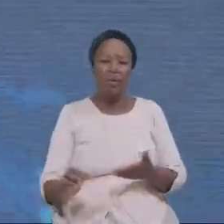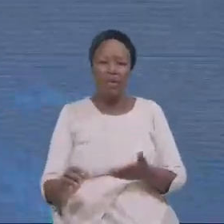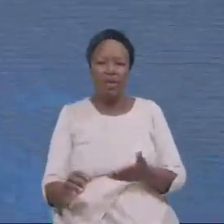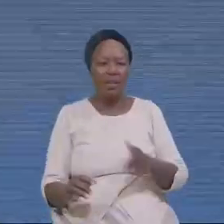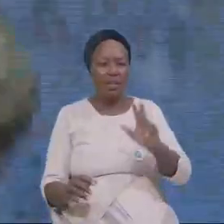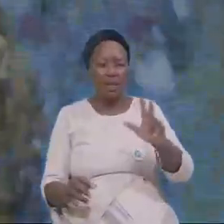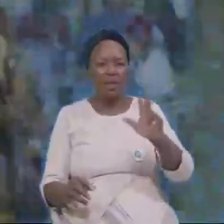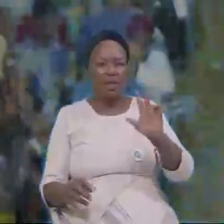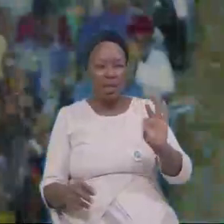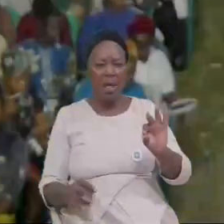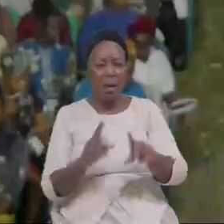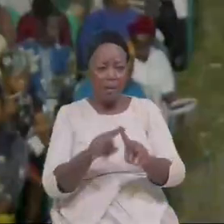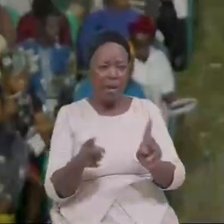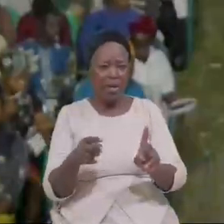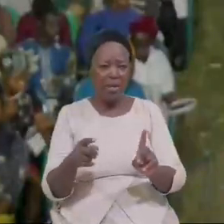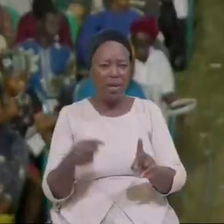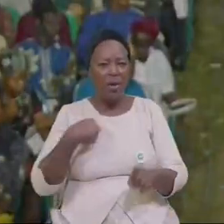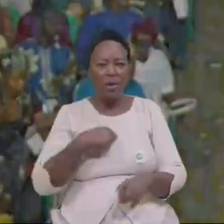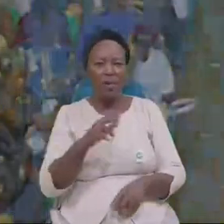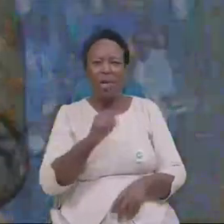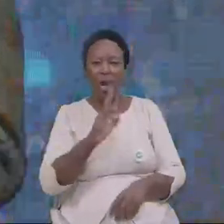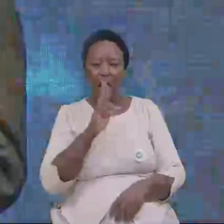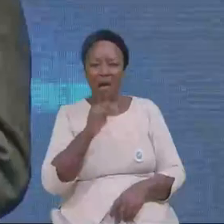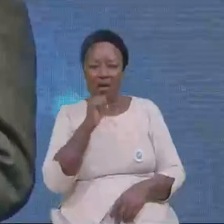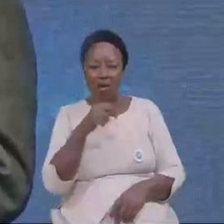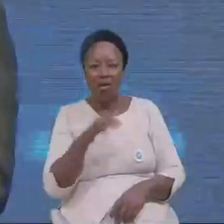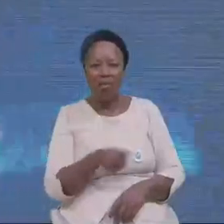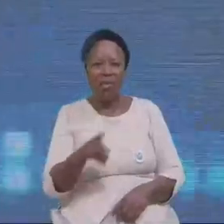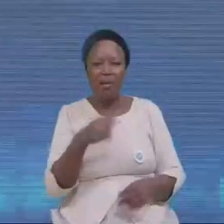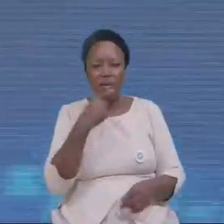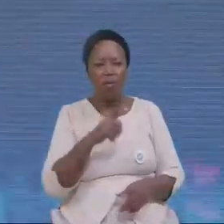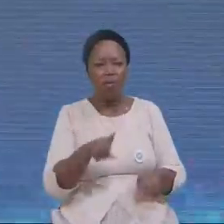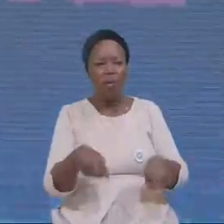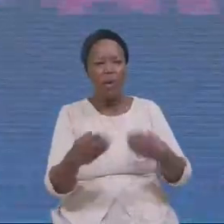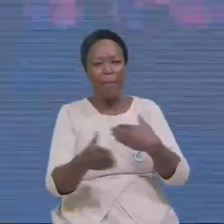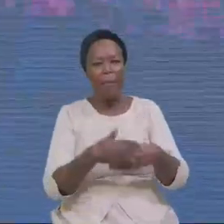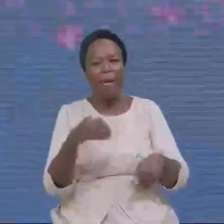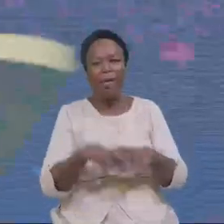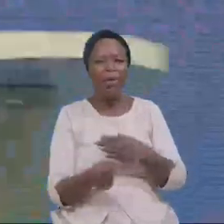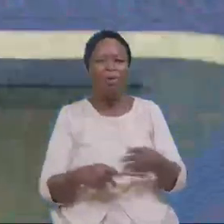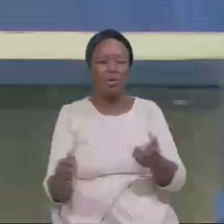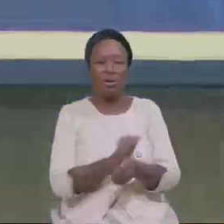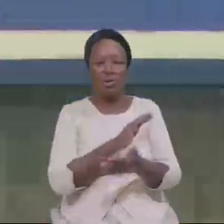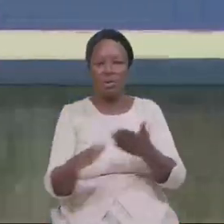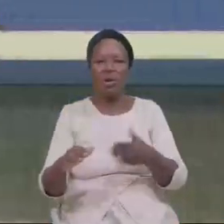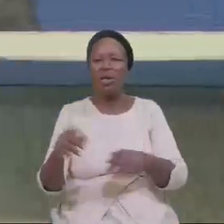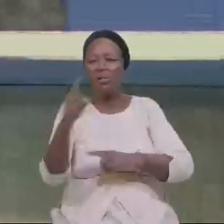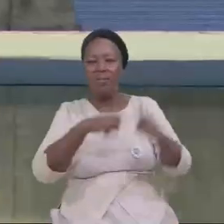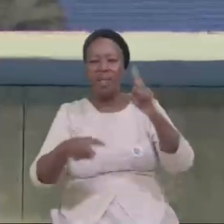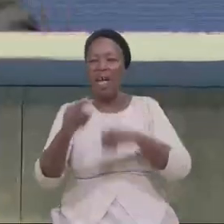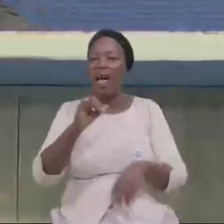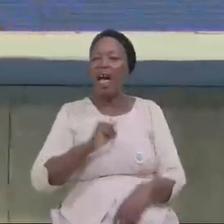Verset 39 dit, Nous ne sommes pas de ceux qui se retirent pour se perdre. Moi, je ne fais pas